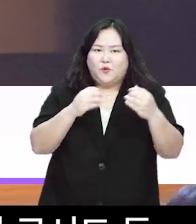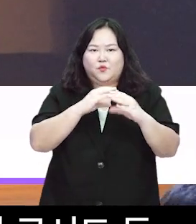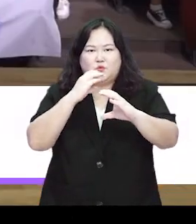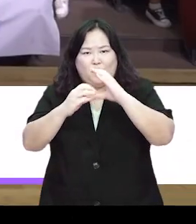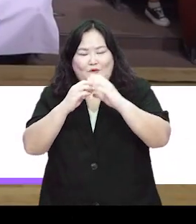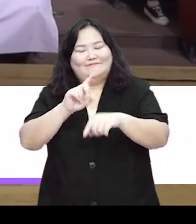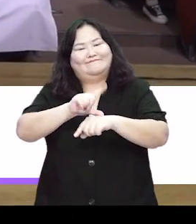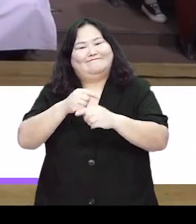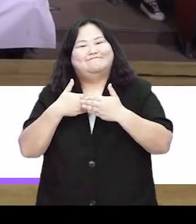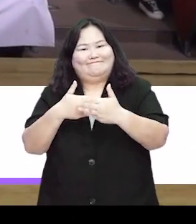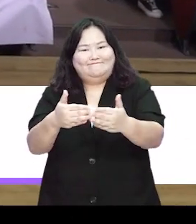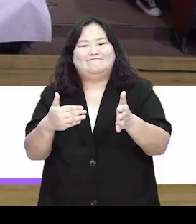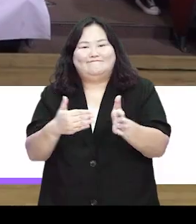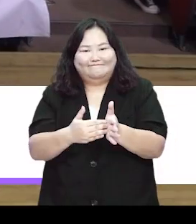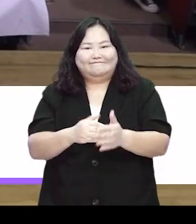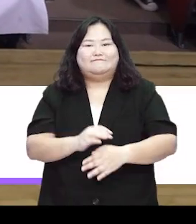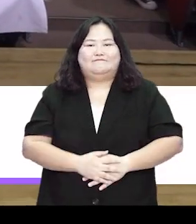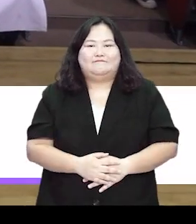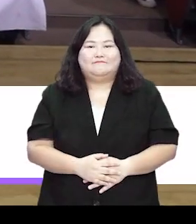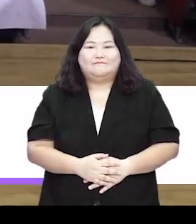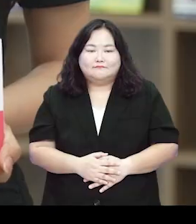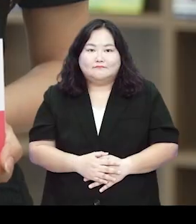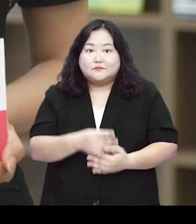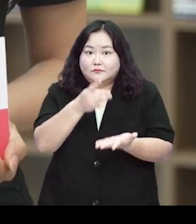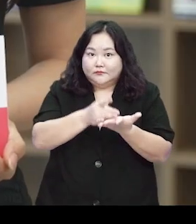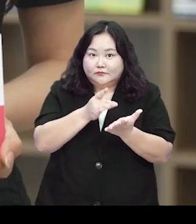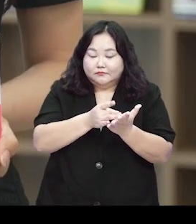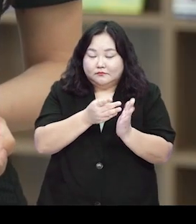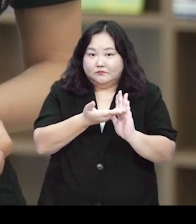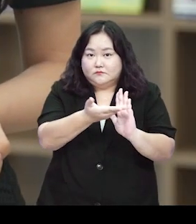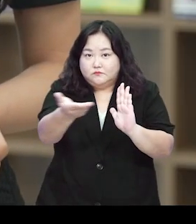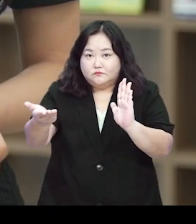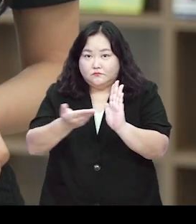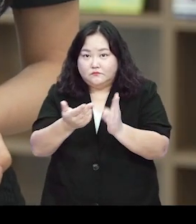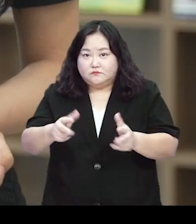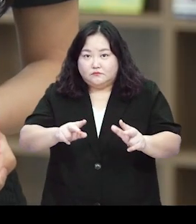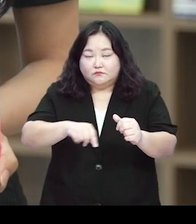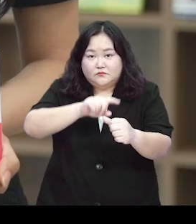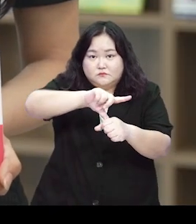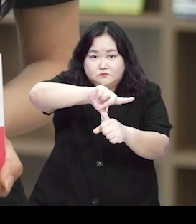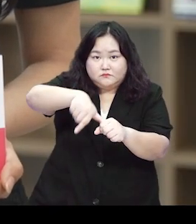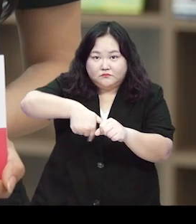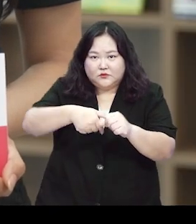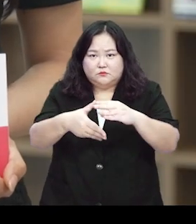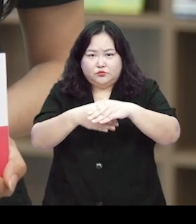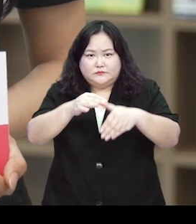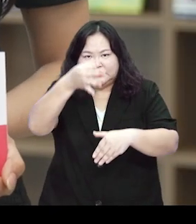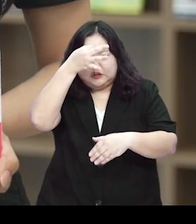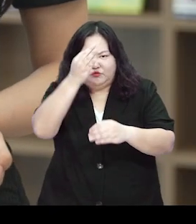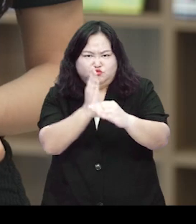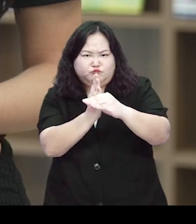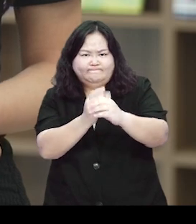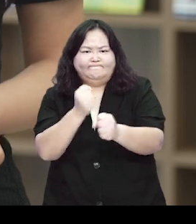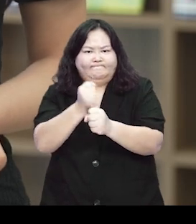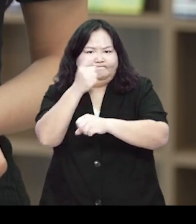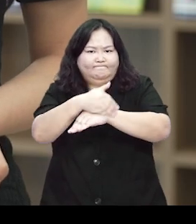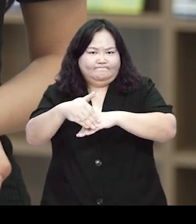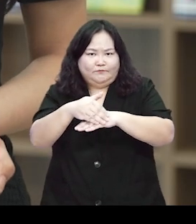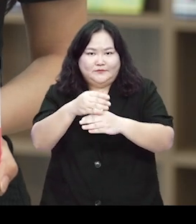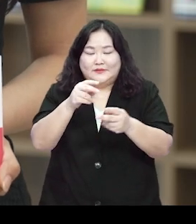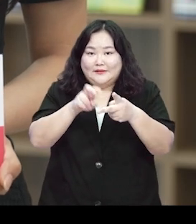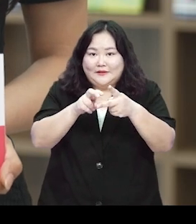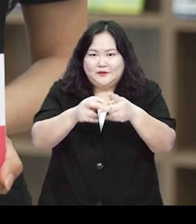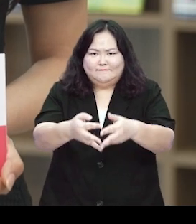콘서트 등 소통하는 시간 에 보냈습니다 천안 성성 호수공원을 지역 문화예술의 중심지로 만듭니다